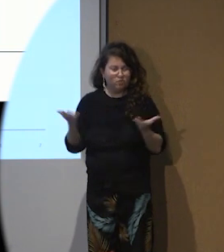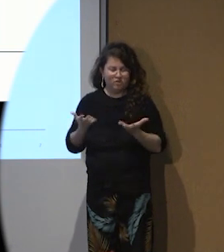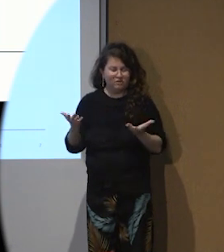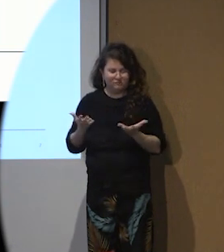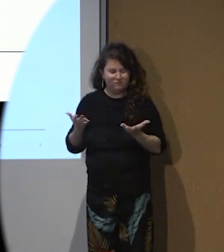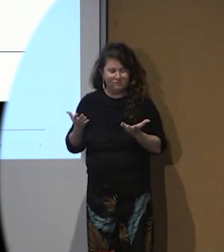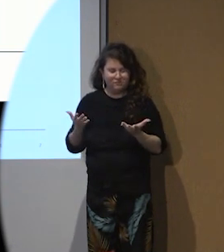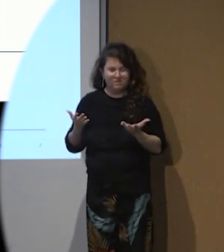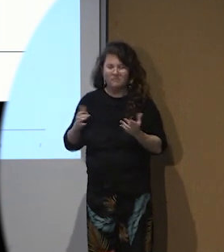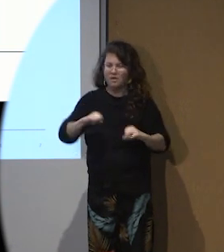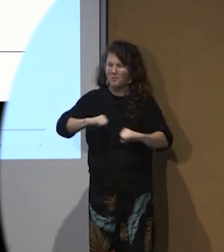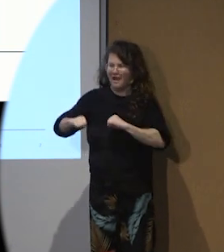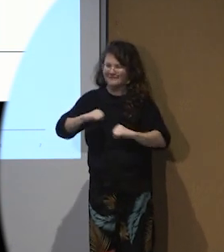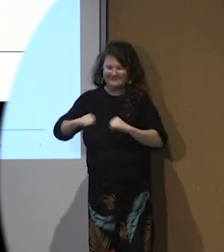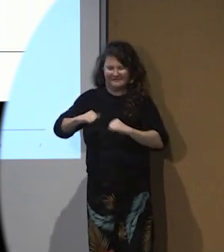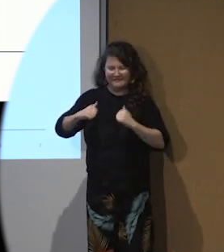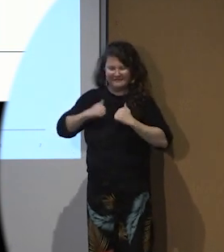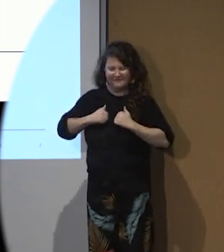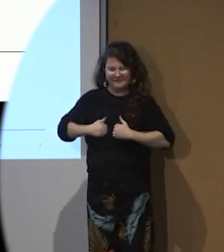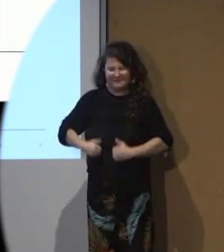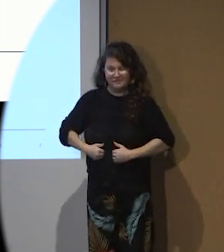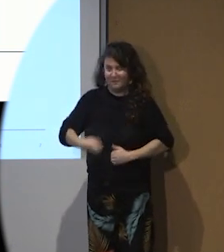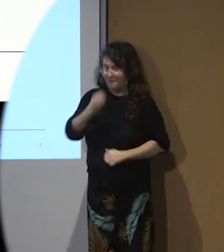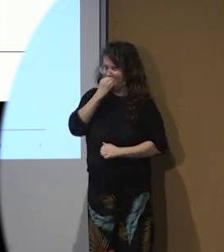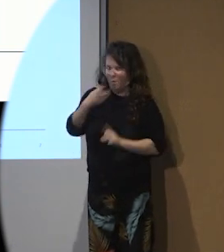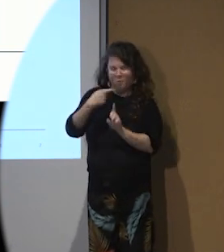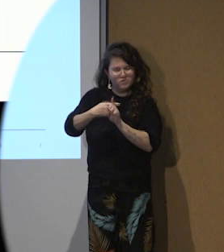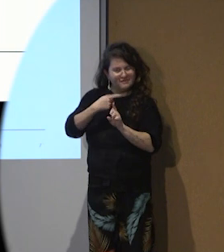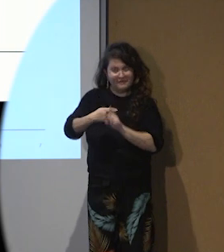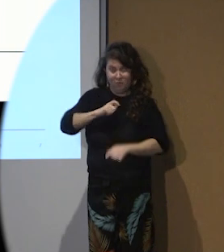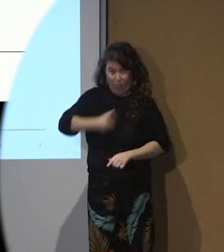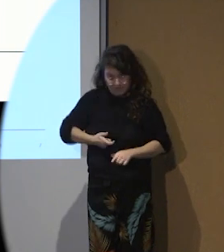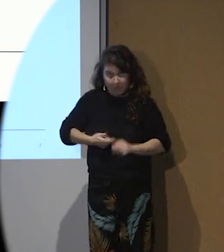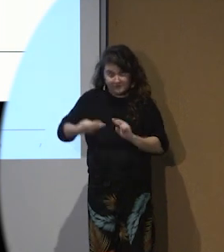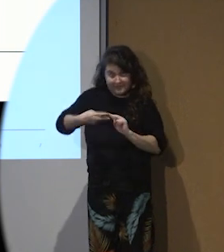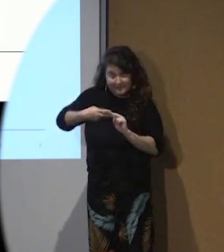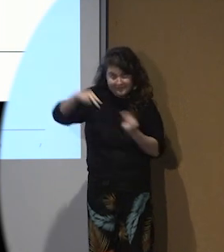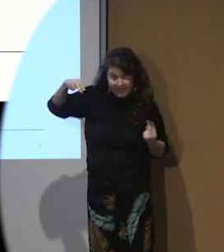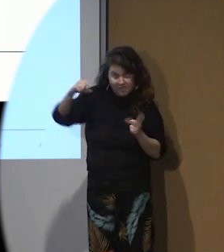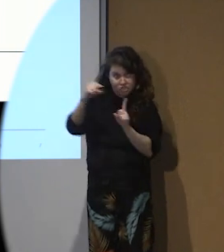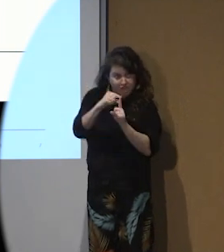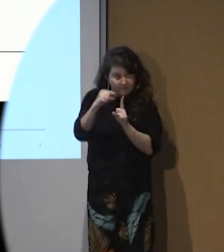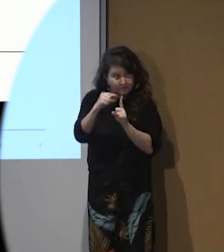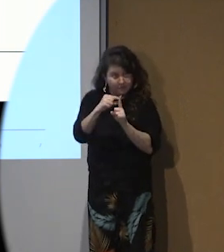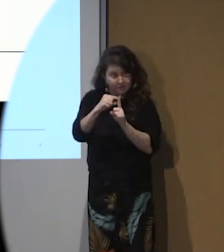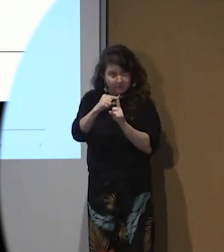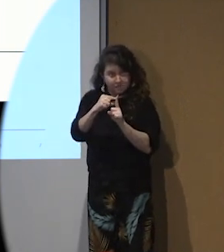les bienfaits de l'activité physique jusqu'au plus profond de nos gènes. C'est-à-dire que l'activité physique est capable de